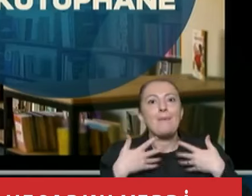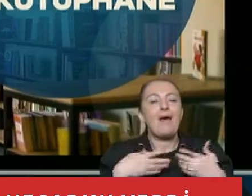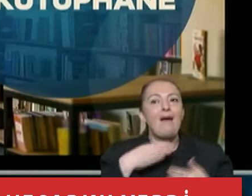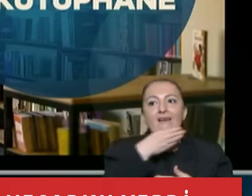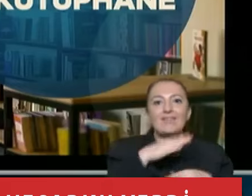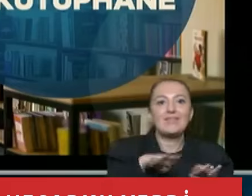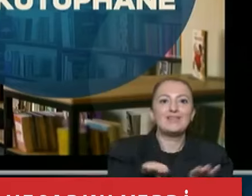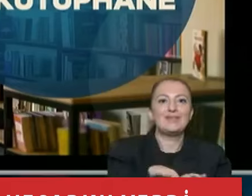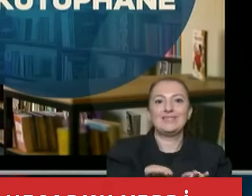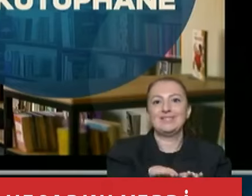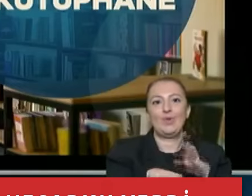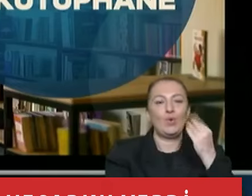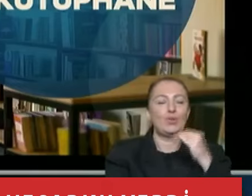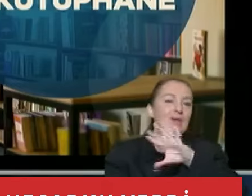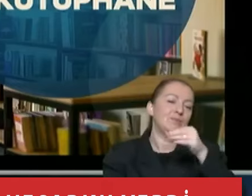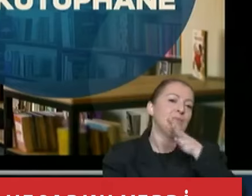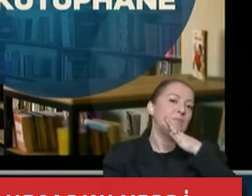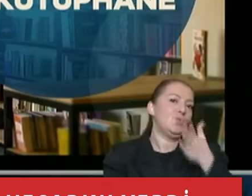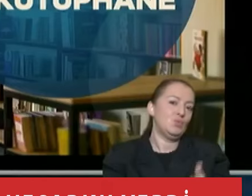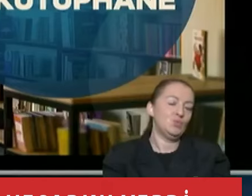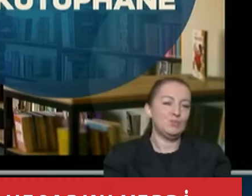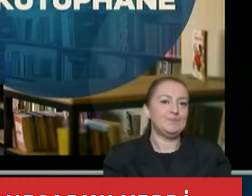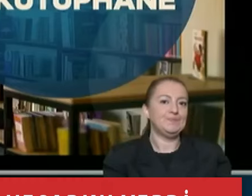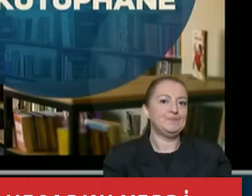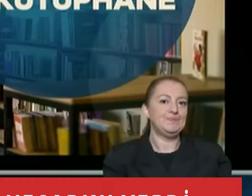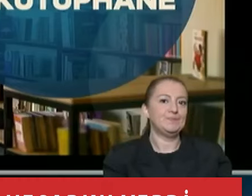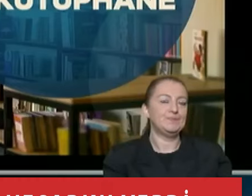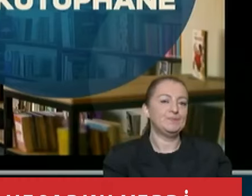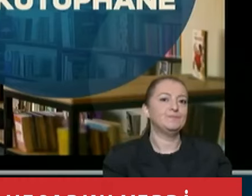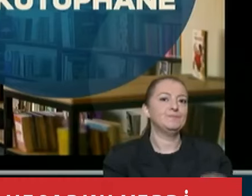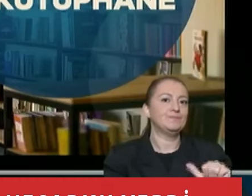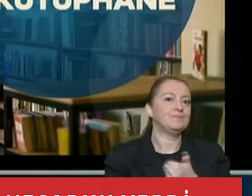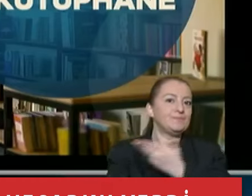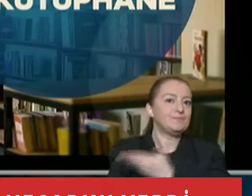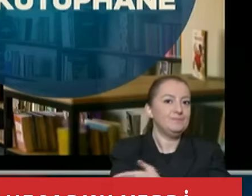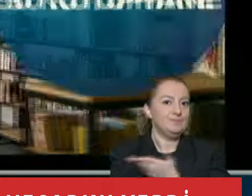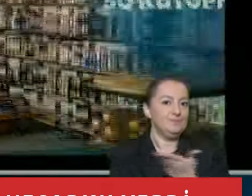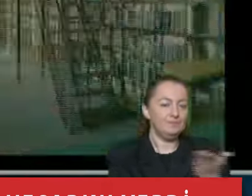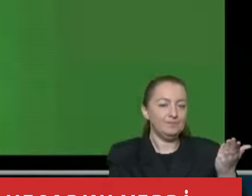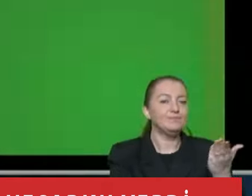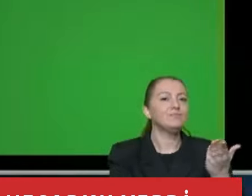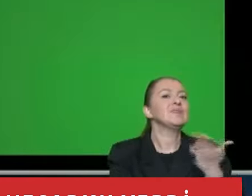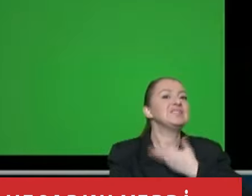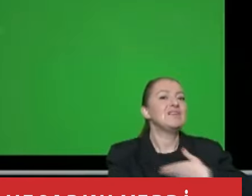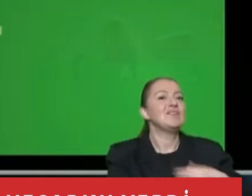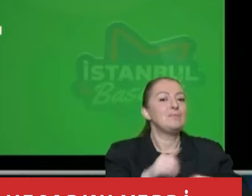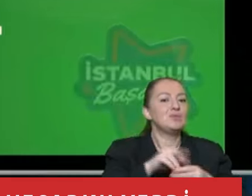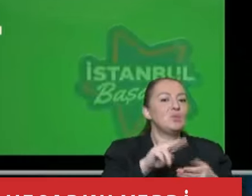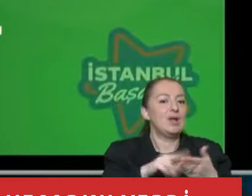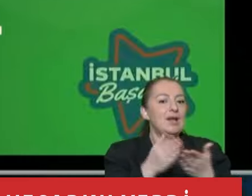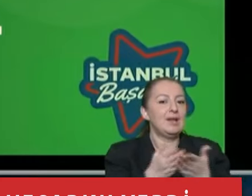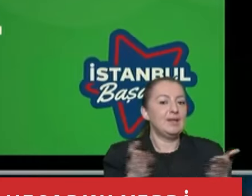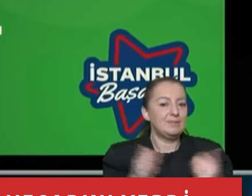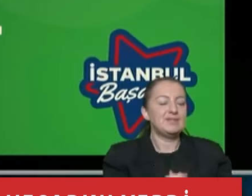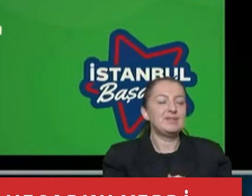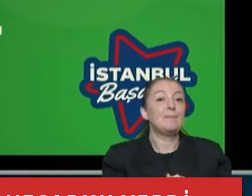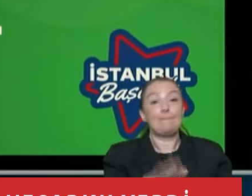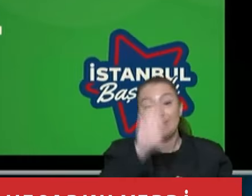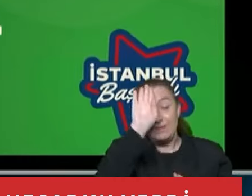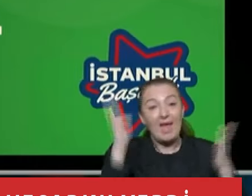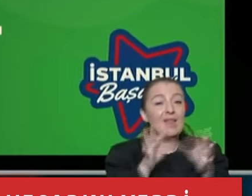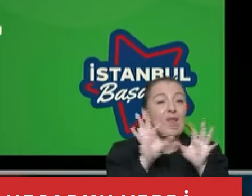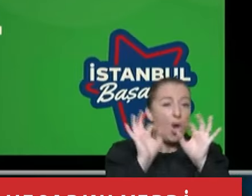eşitliği sağladığını hepimiz çok iyi biliyoruz değerli hemşehrilerim sevgili meclis üyelerimiz İstanbul'un en